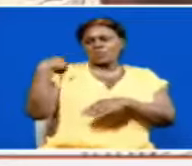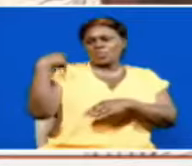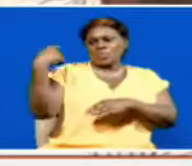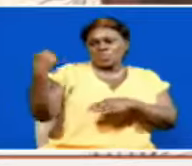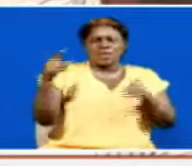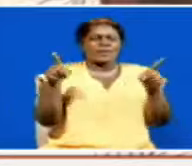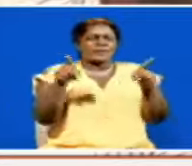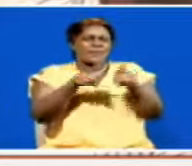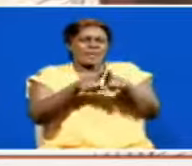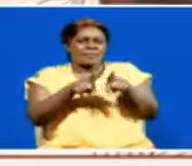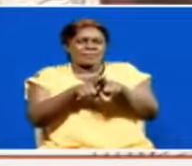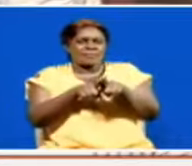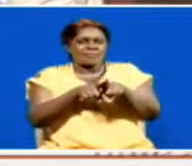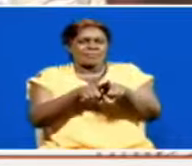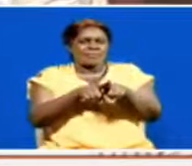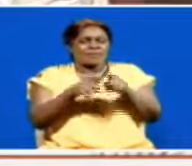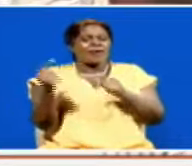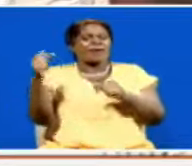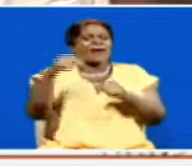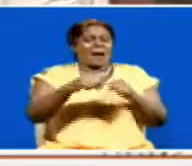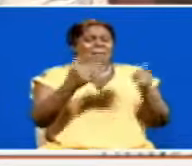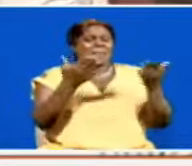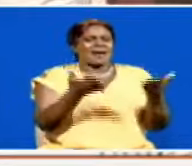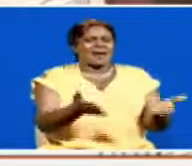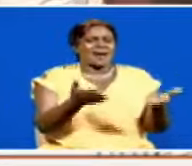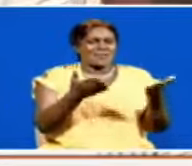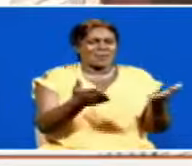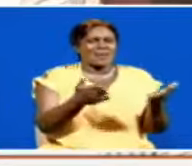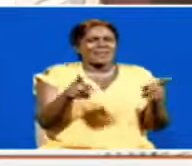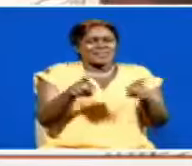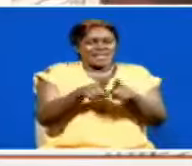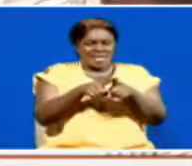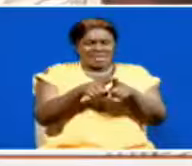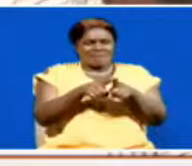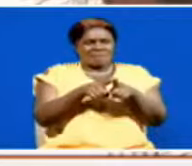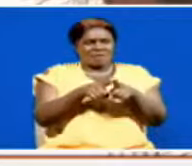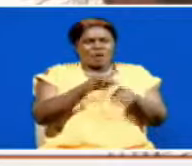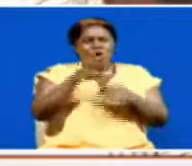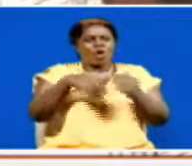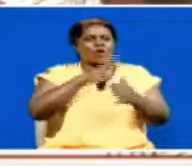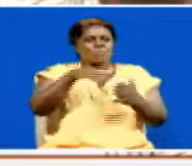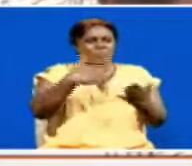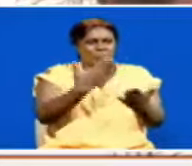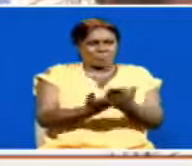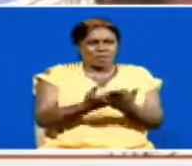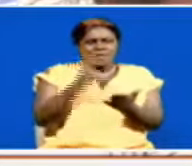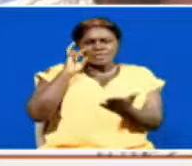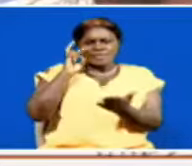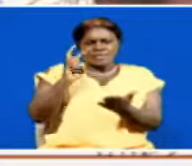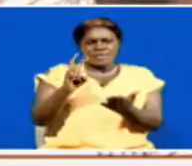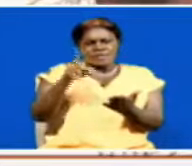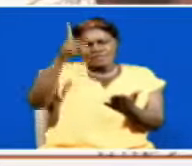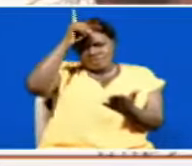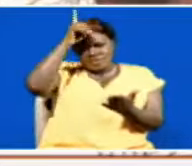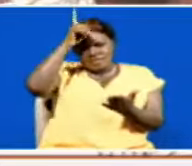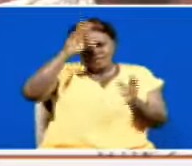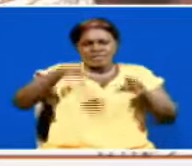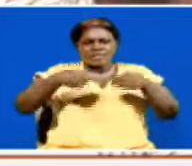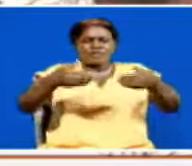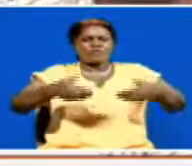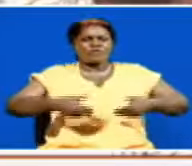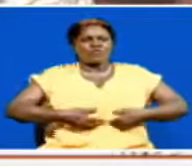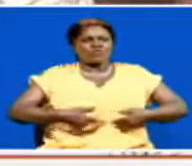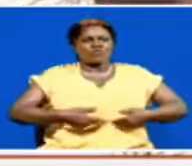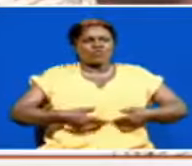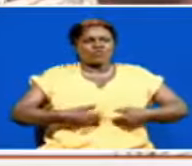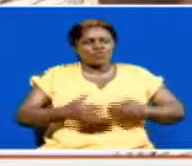Pia amekuja hapa na pia unaona wanafika. Na sasa wameanza kuangalia katika mashindano kuja kupokea vijana hawa